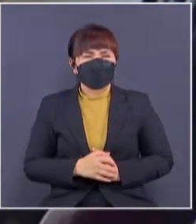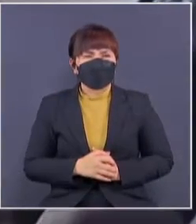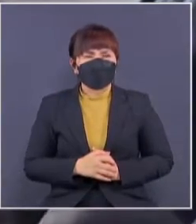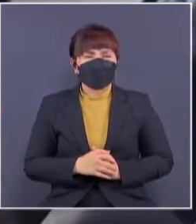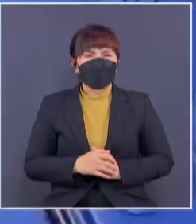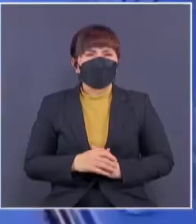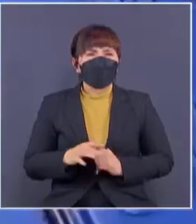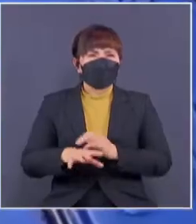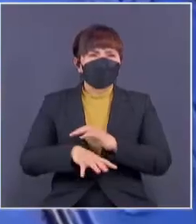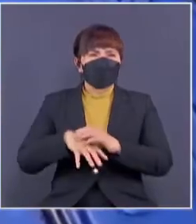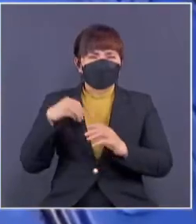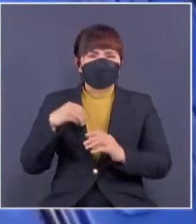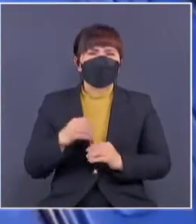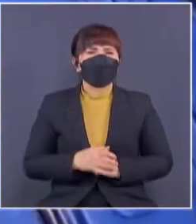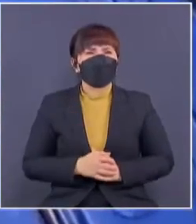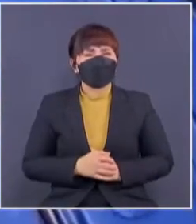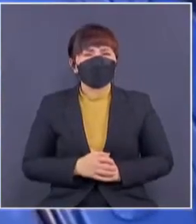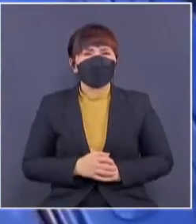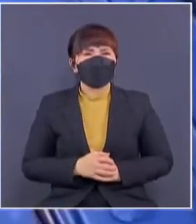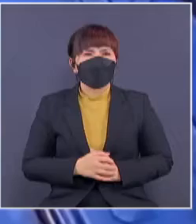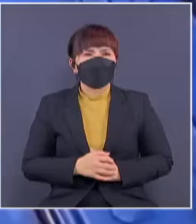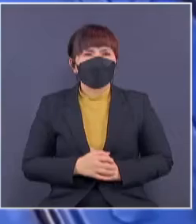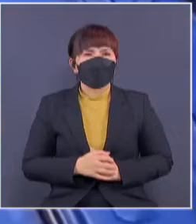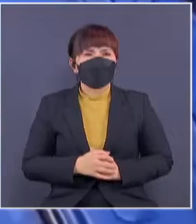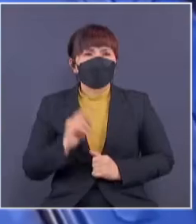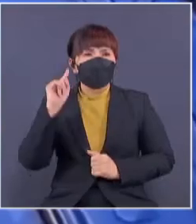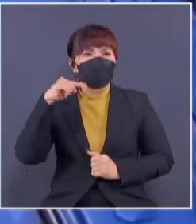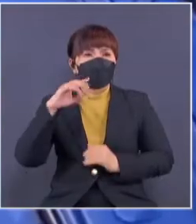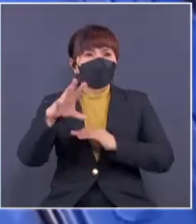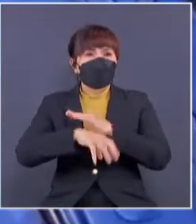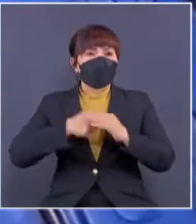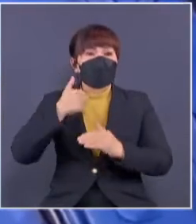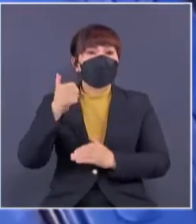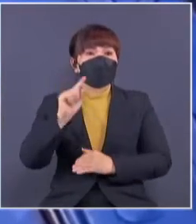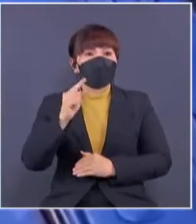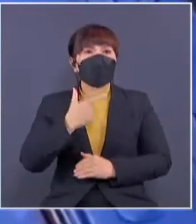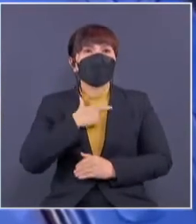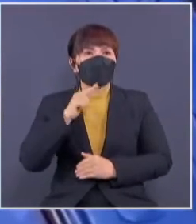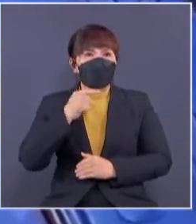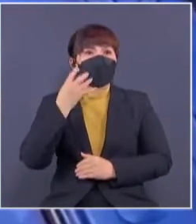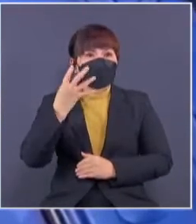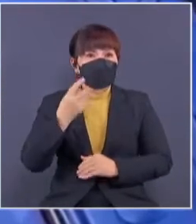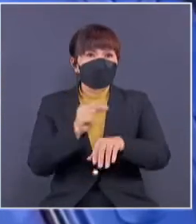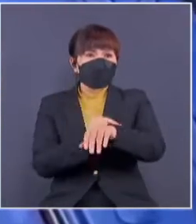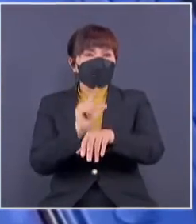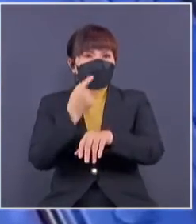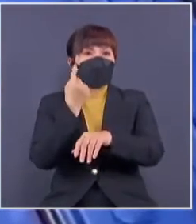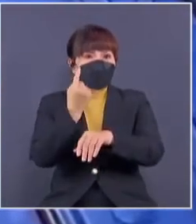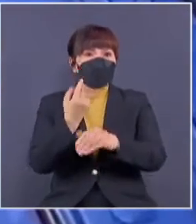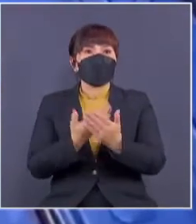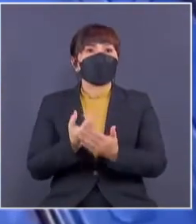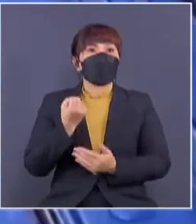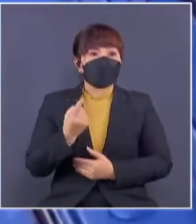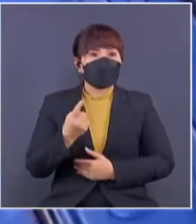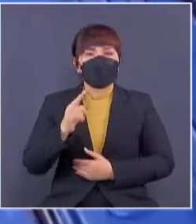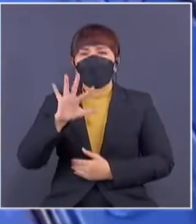แล้วก็หยิบของไปเลยนะคะสิ่งที่เธอได้ไปก็คือมีสร้อยคอทองคำ4บาทกำไรทองคำ1บาทแล้วก็เงินสด